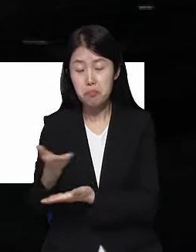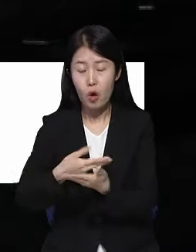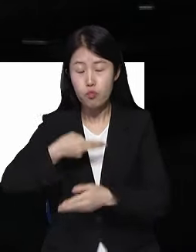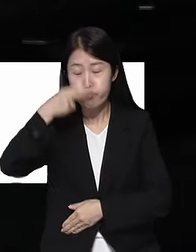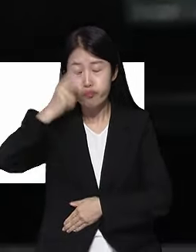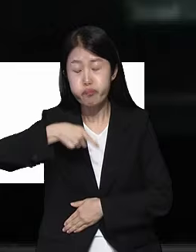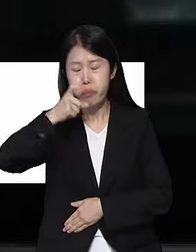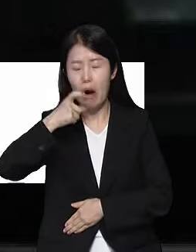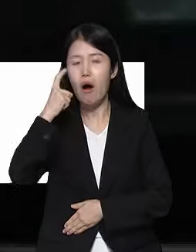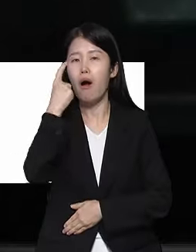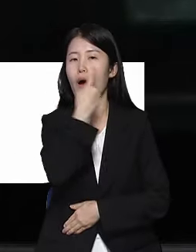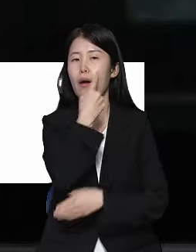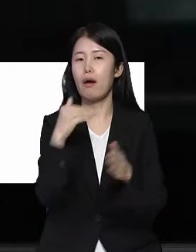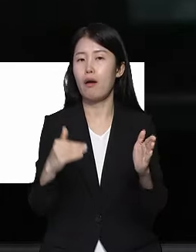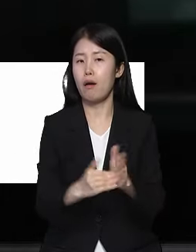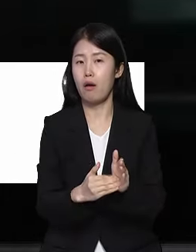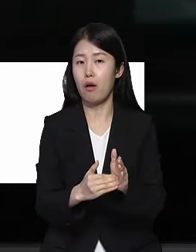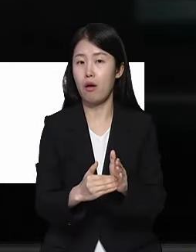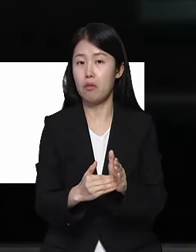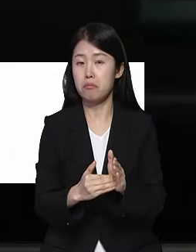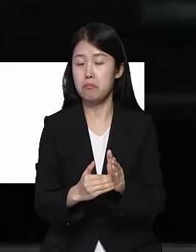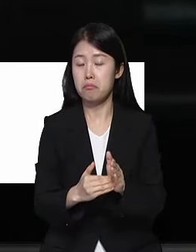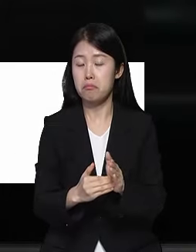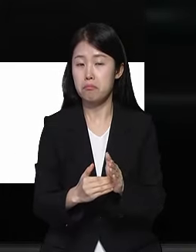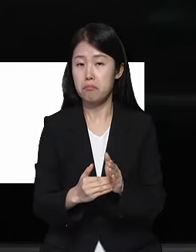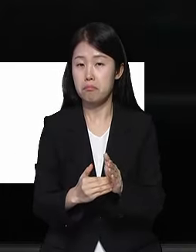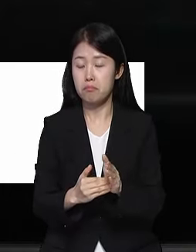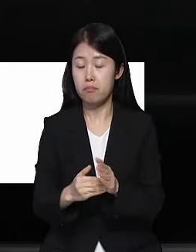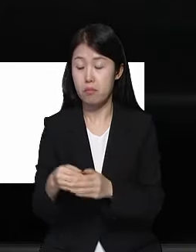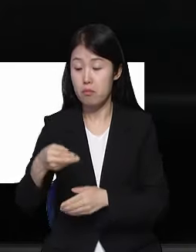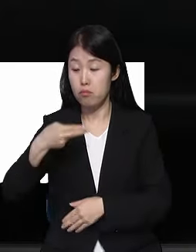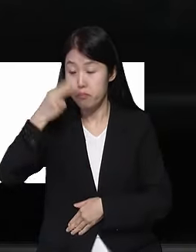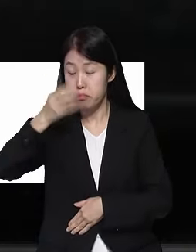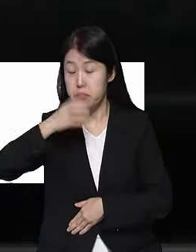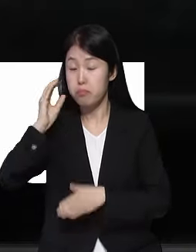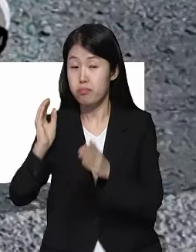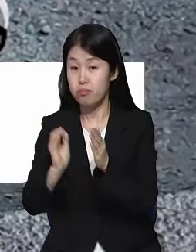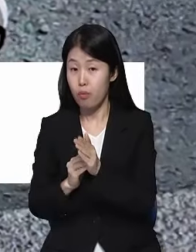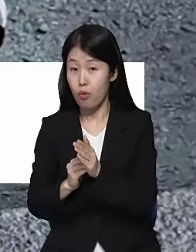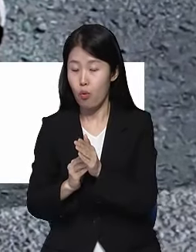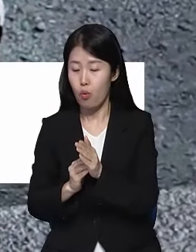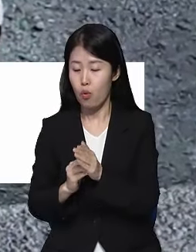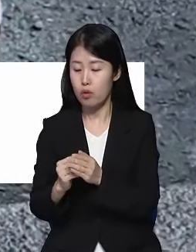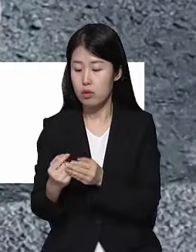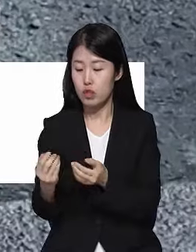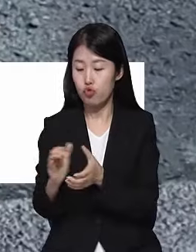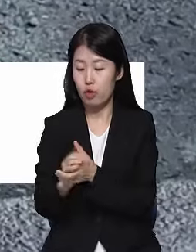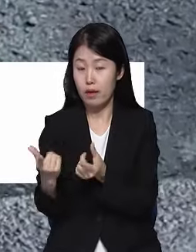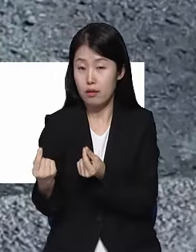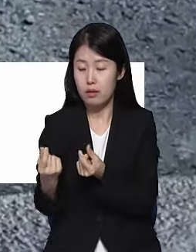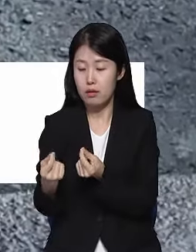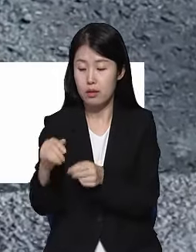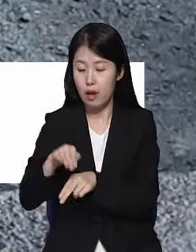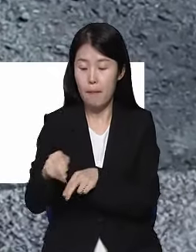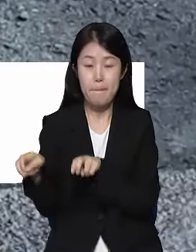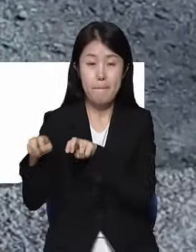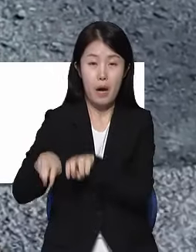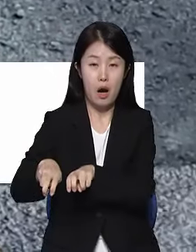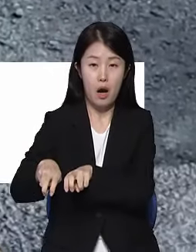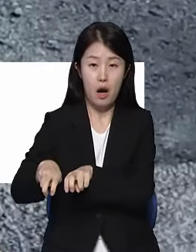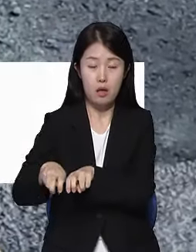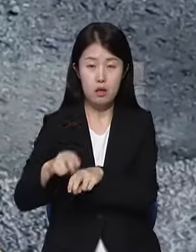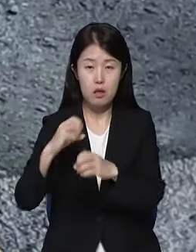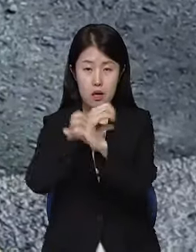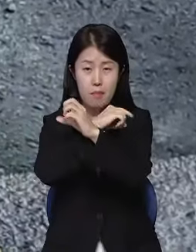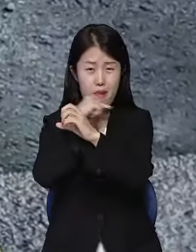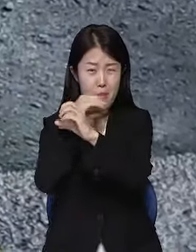것으로 알려졌습니다. 술집에서 나온 A씨는 동승자와 함께 고급 외제차 마세라티에 올라타 신호를 무시하고